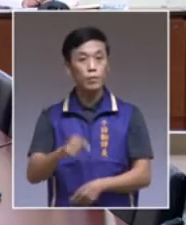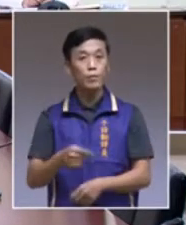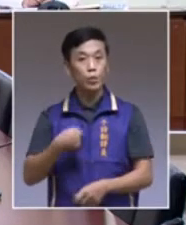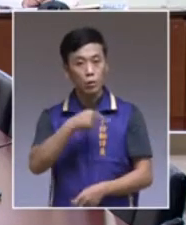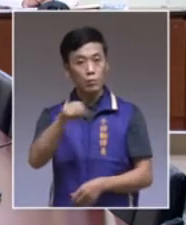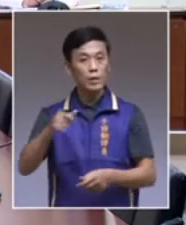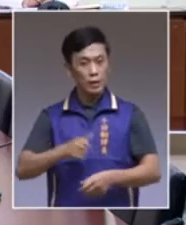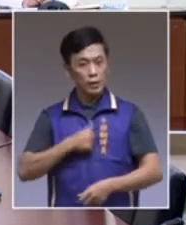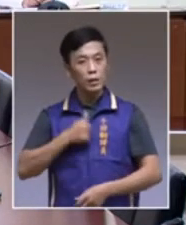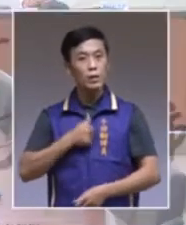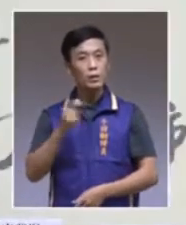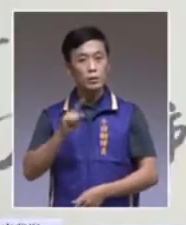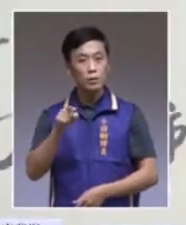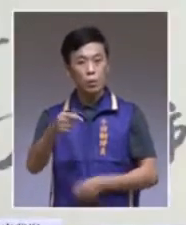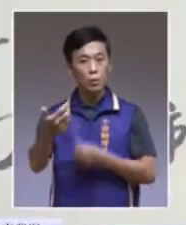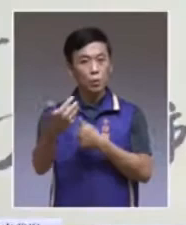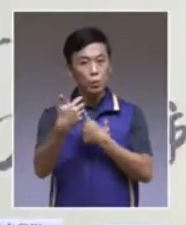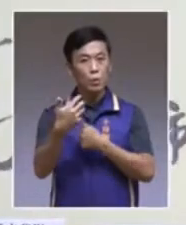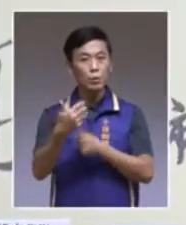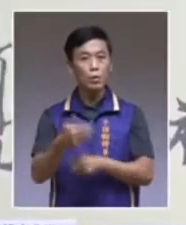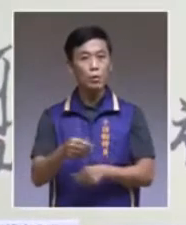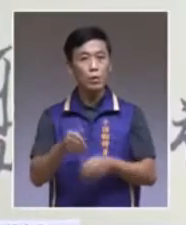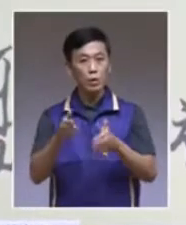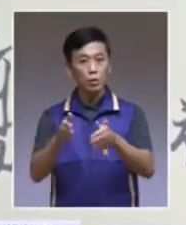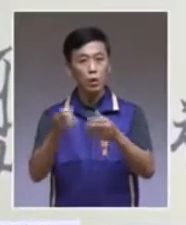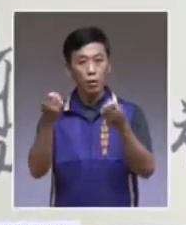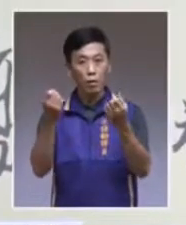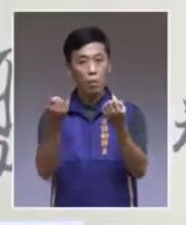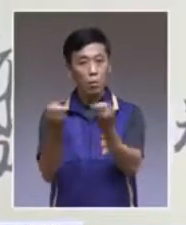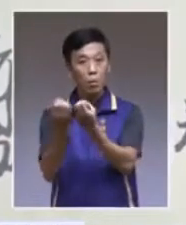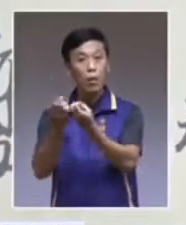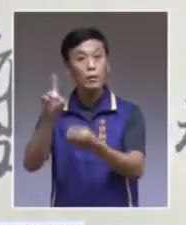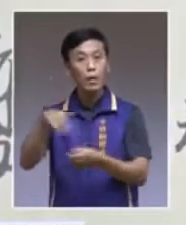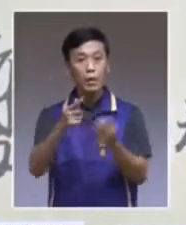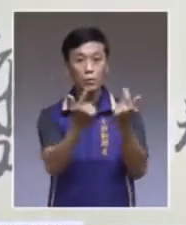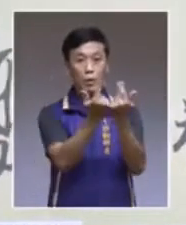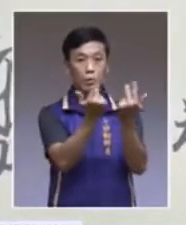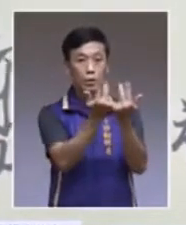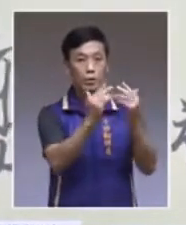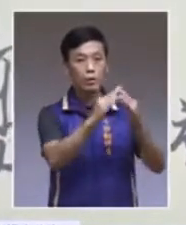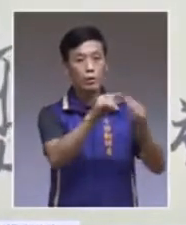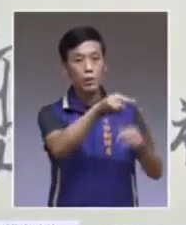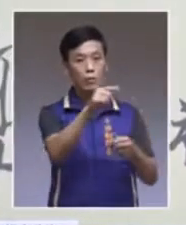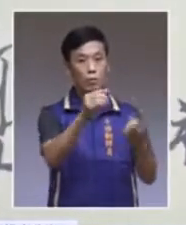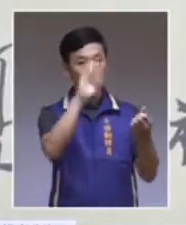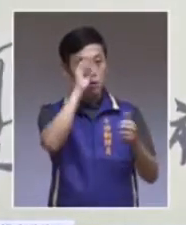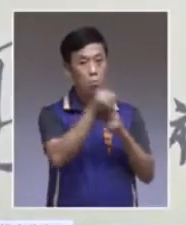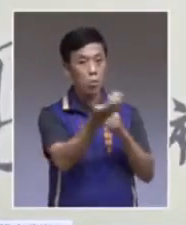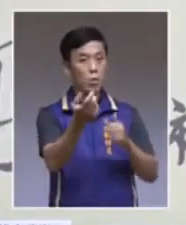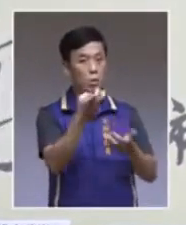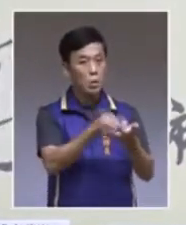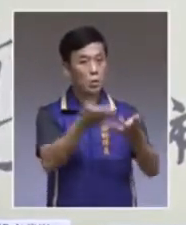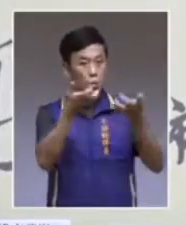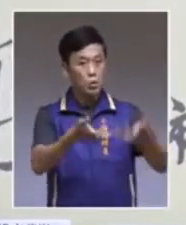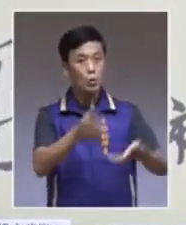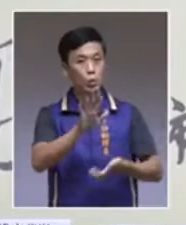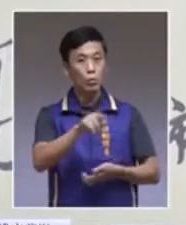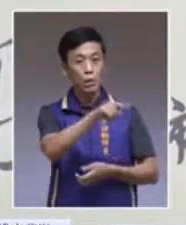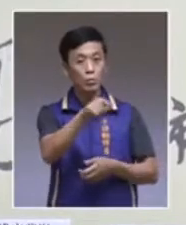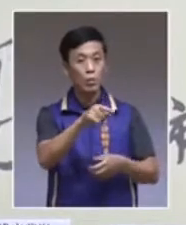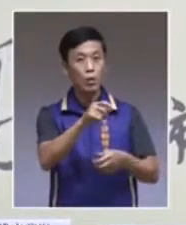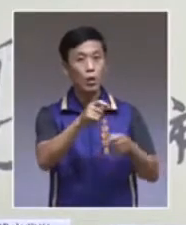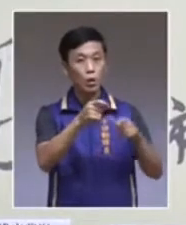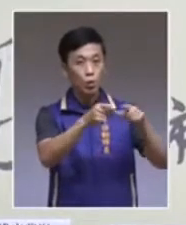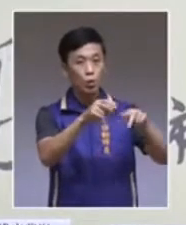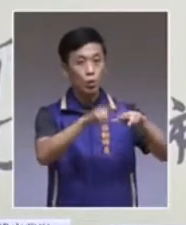其实这个问题是在发生在双北地区，好，因为双北地区疫情严重，所以他们的公托中心事